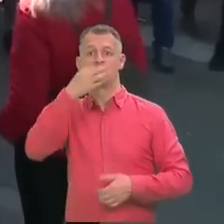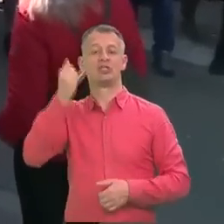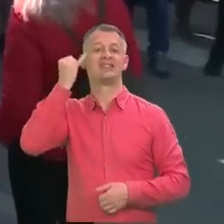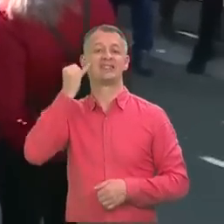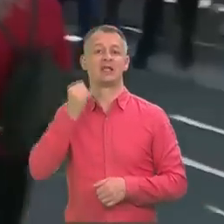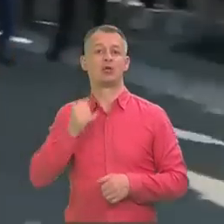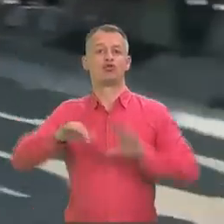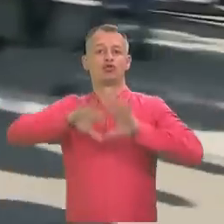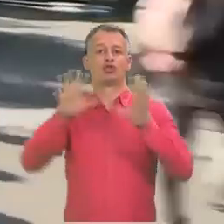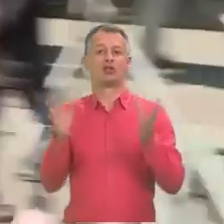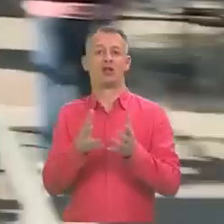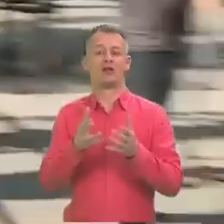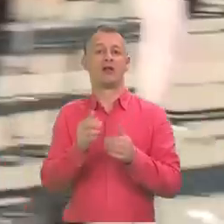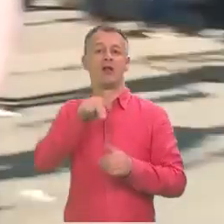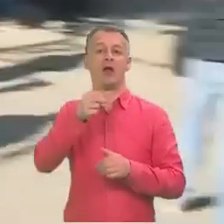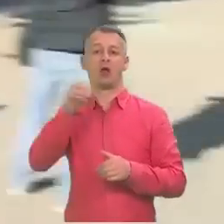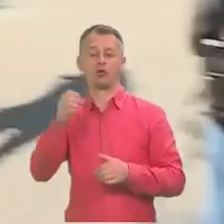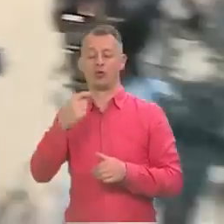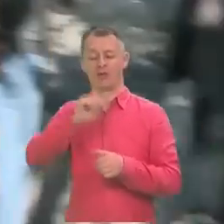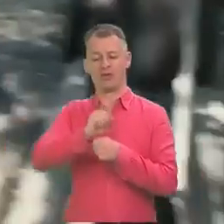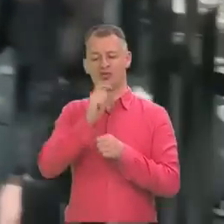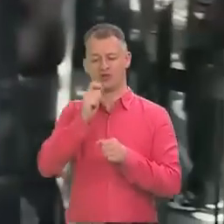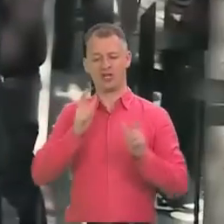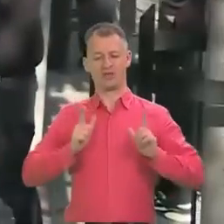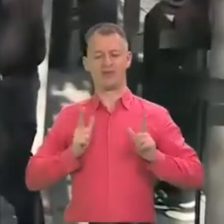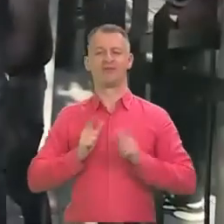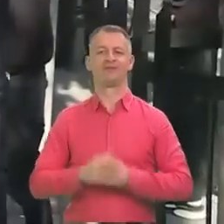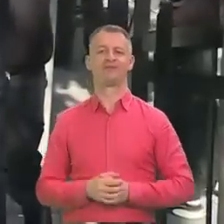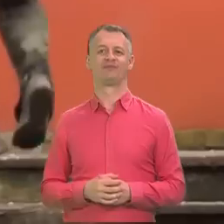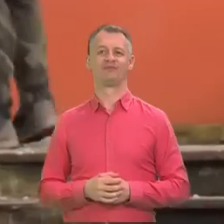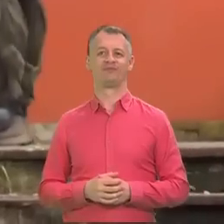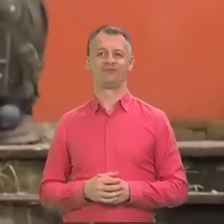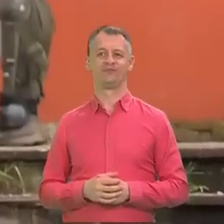al Alianței Nord-Atlantice, aflați imediat în jurnal.